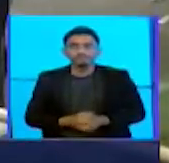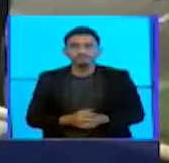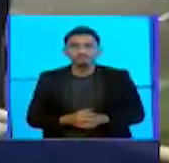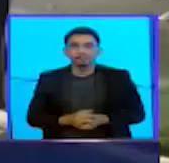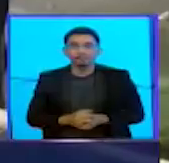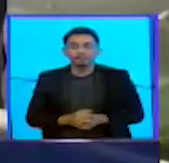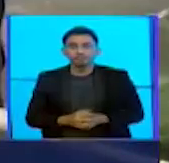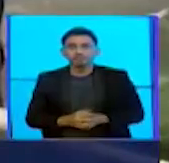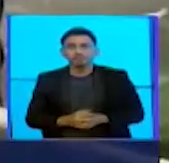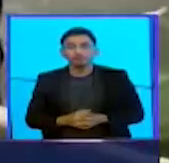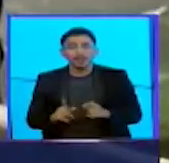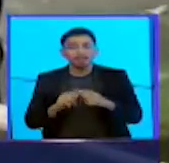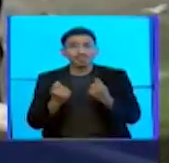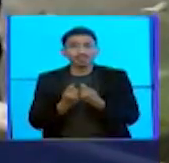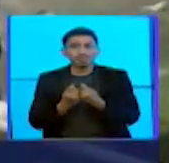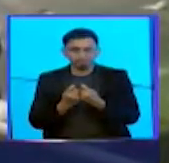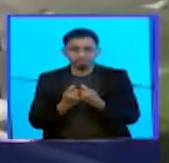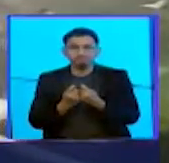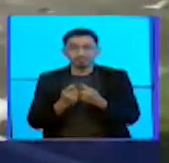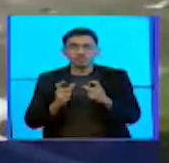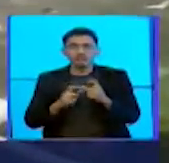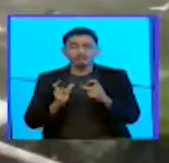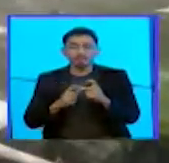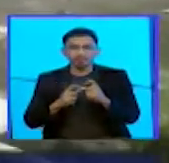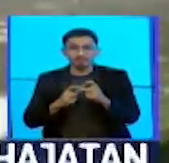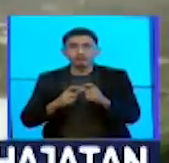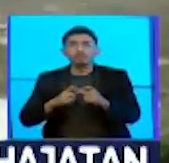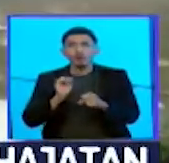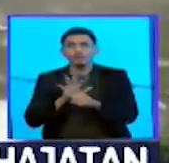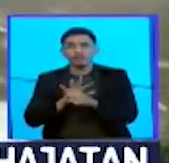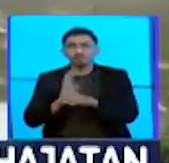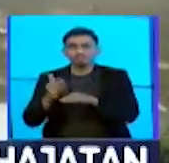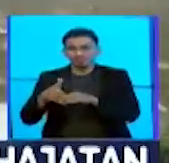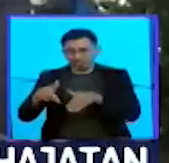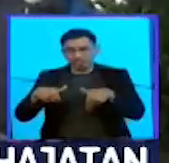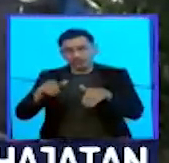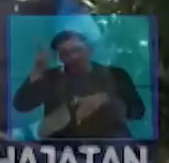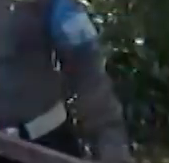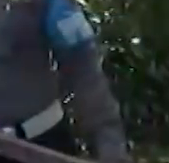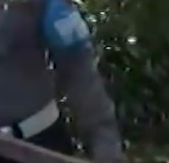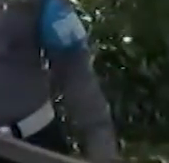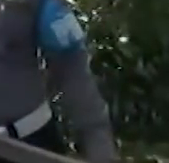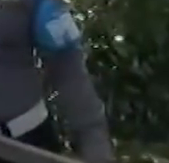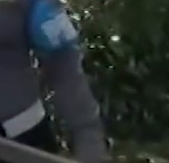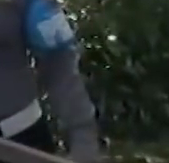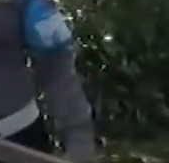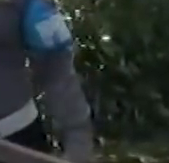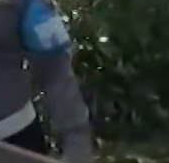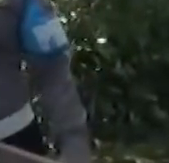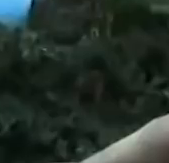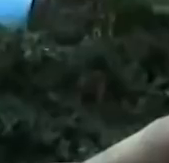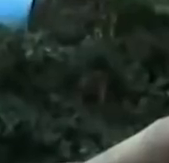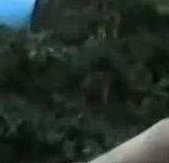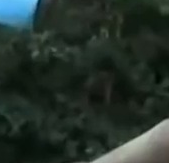tim Satgas koffienity menutup akses keluar masuk CD sumber Simo Boyolali Jawa Tengah penutupan jalan dengan bambu dan spanduk kuda